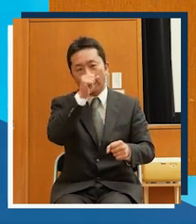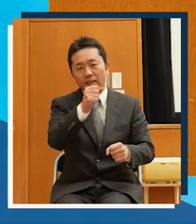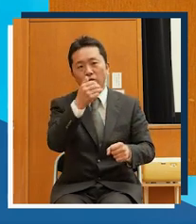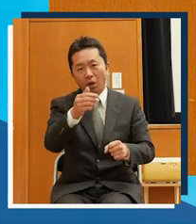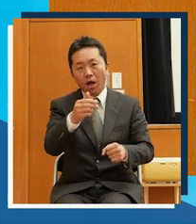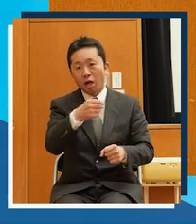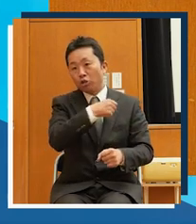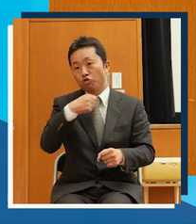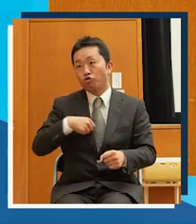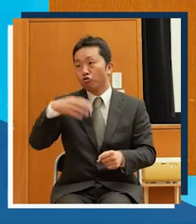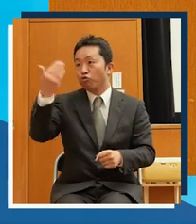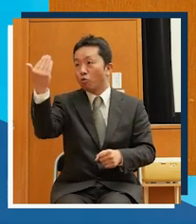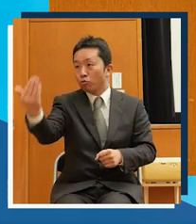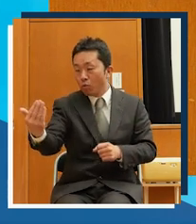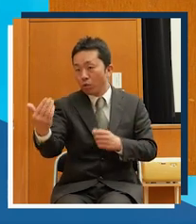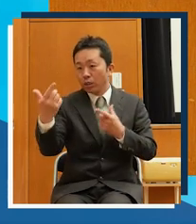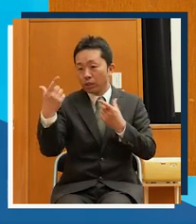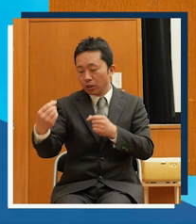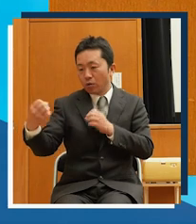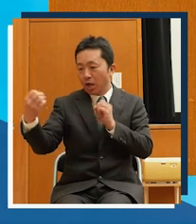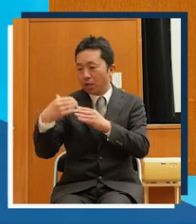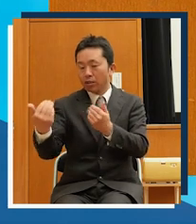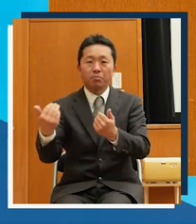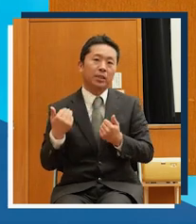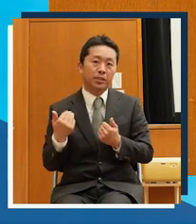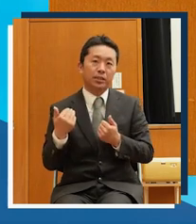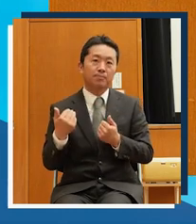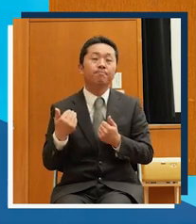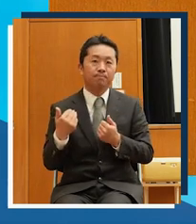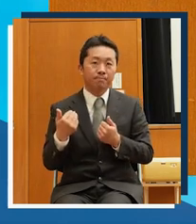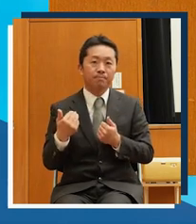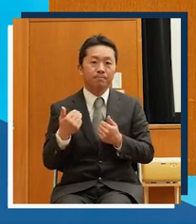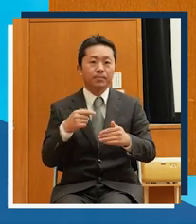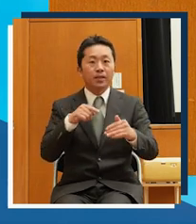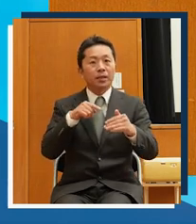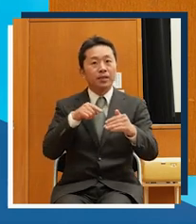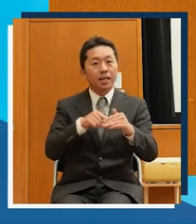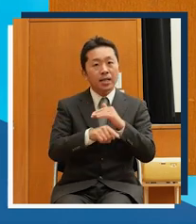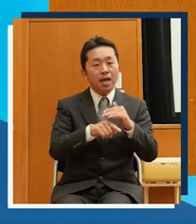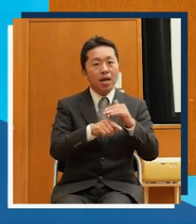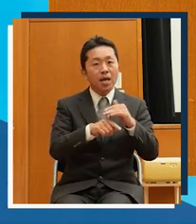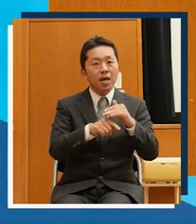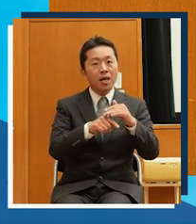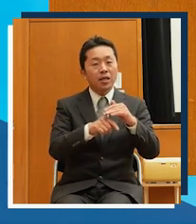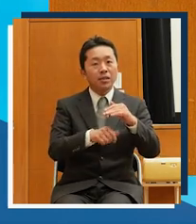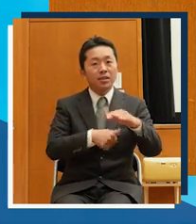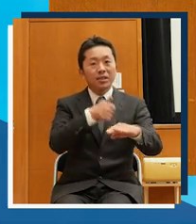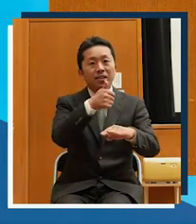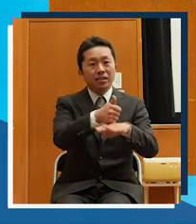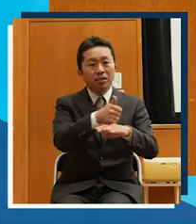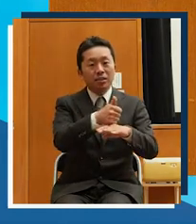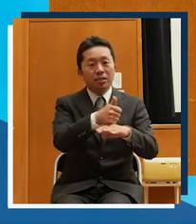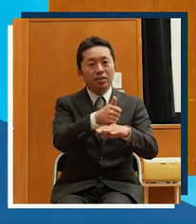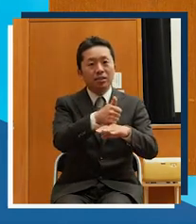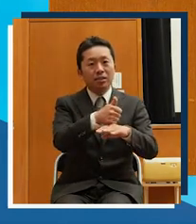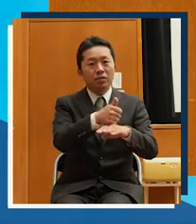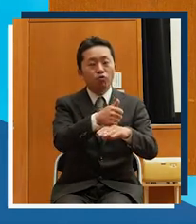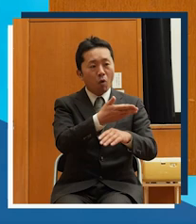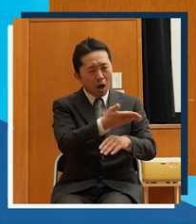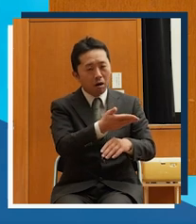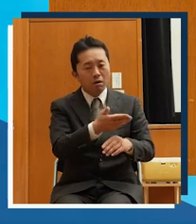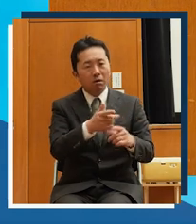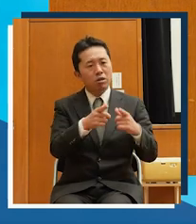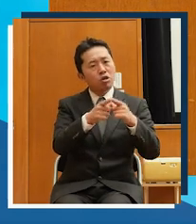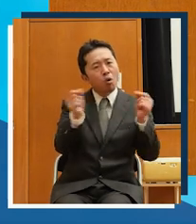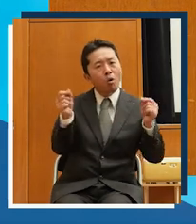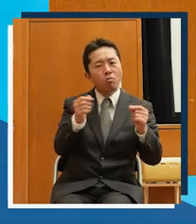真摯に話し合うことだと思います私も議会でよくなんで知事はアメリカには文句言う日本政府には文句言うのに中国には文句言わないのって言うん